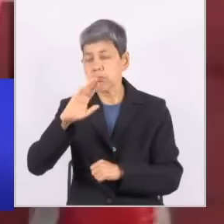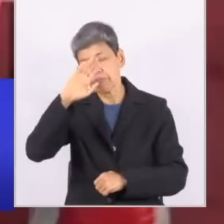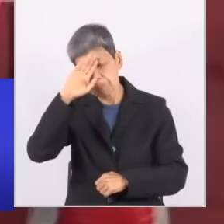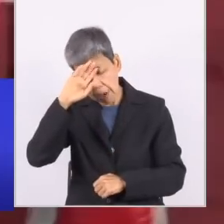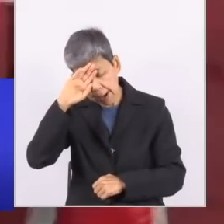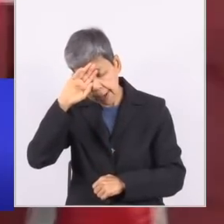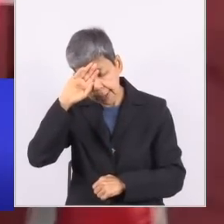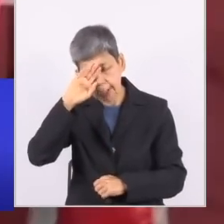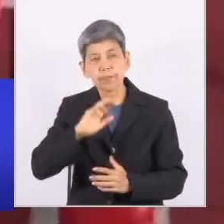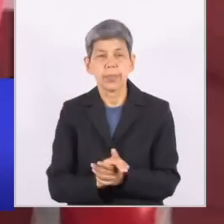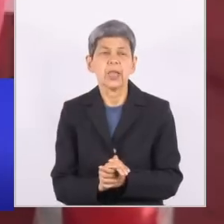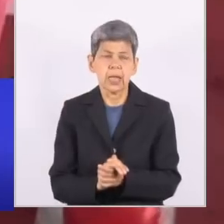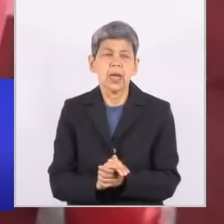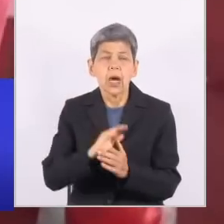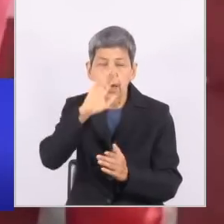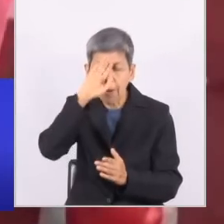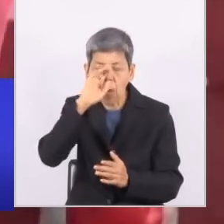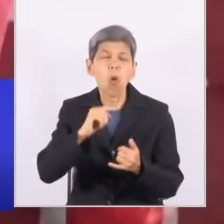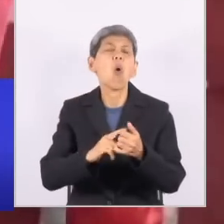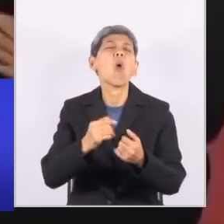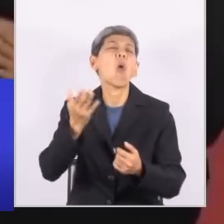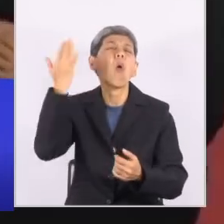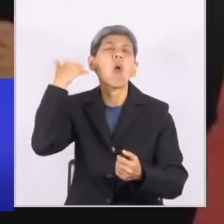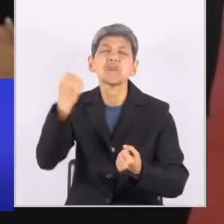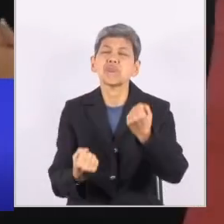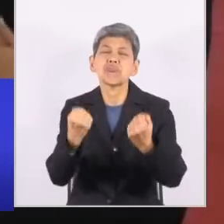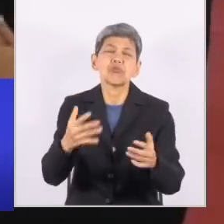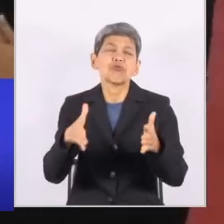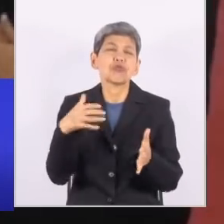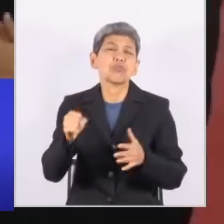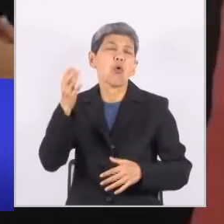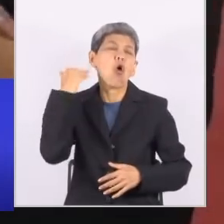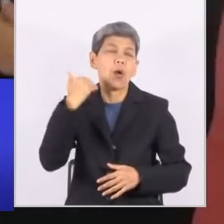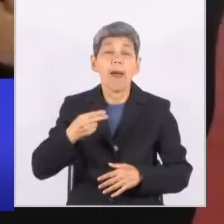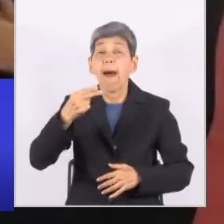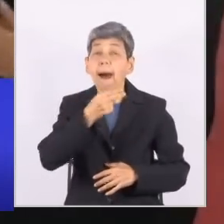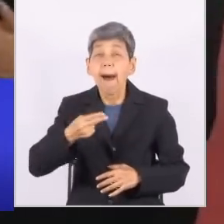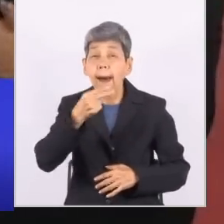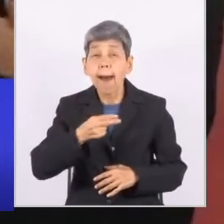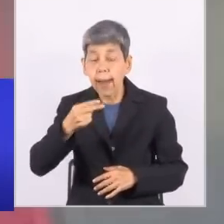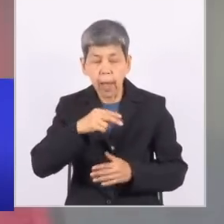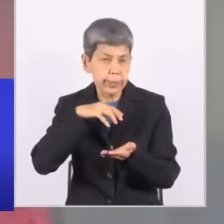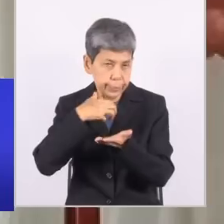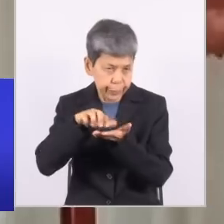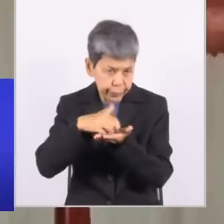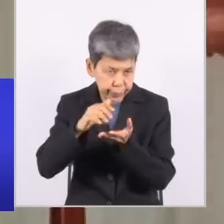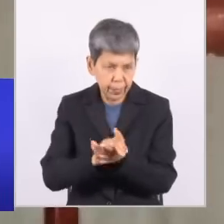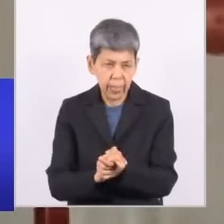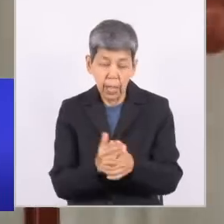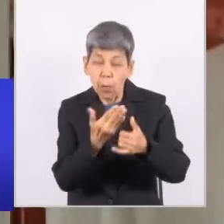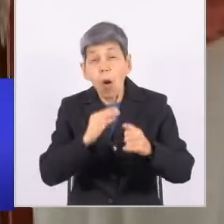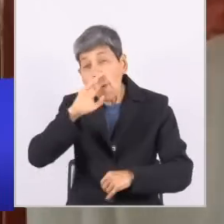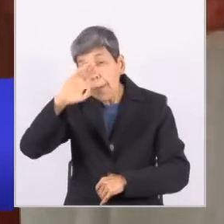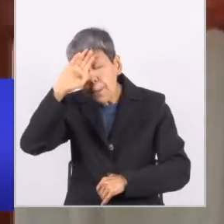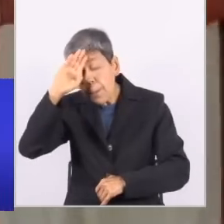ค่ะก็ถือเป็นการปิดตำนานสิบล้อคอกระเช้าเลยนะคะหลานสาวคือคุณอรสาบอกว่าอาการป่วยของ